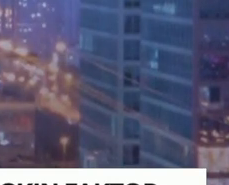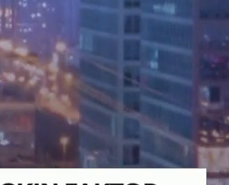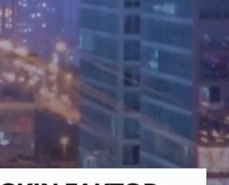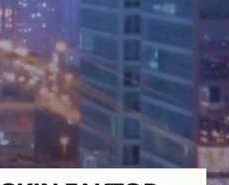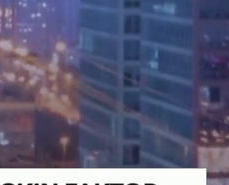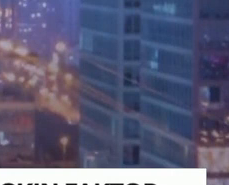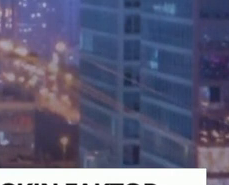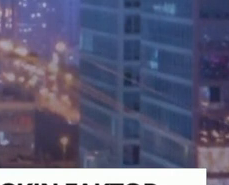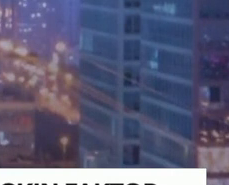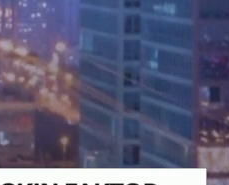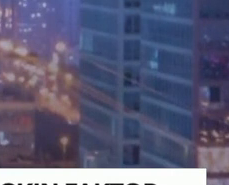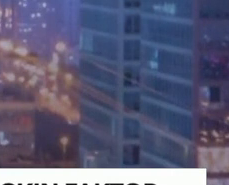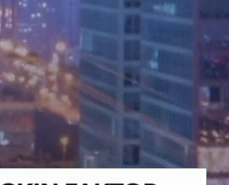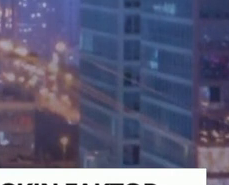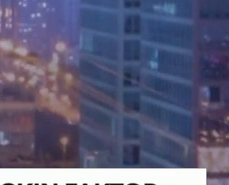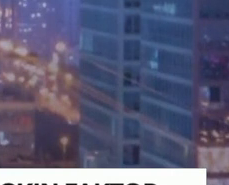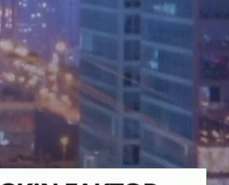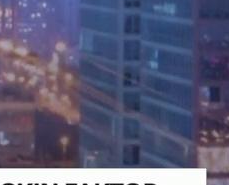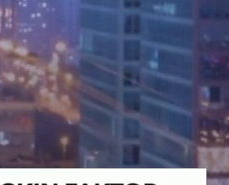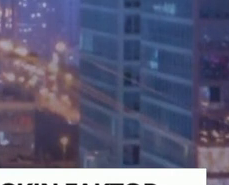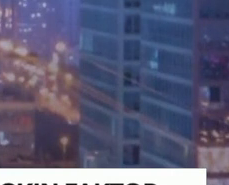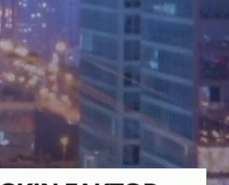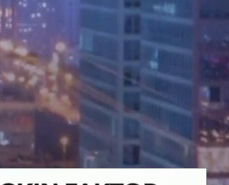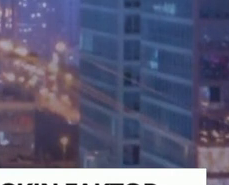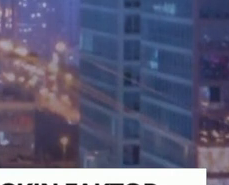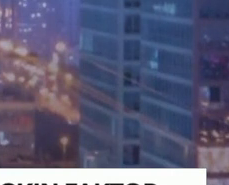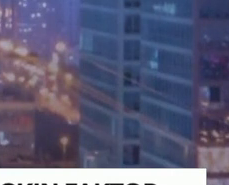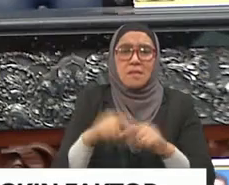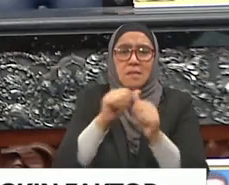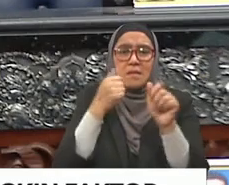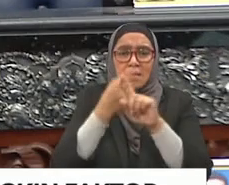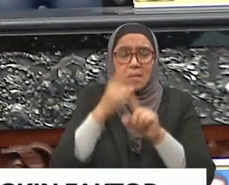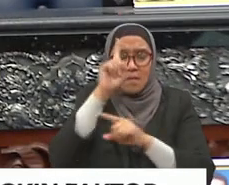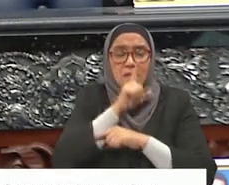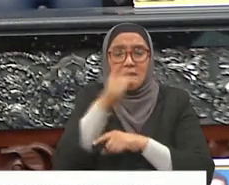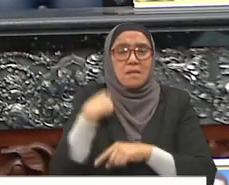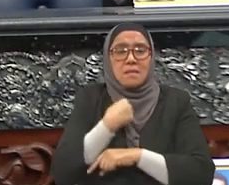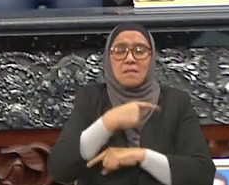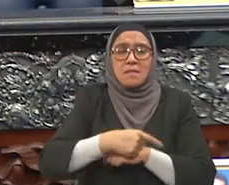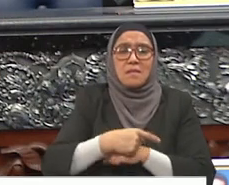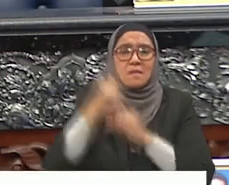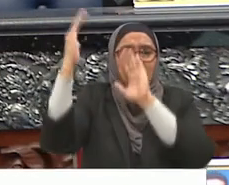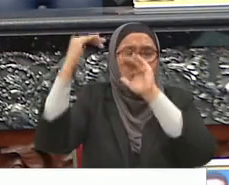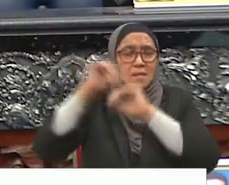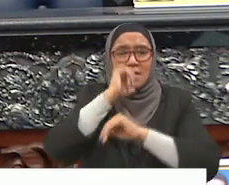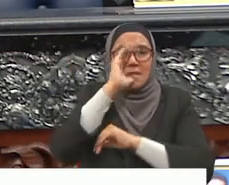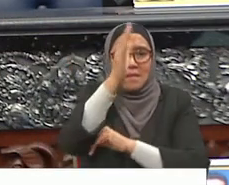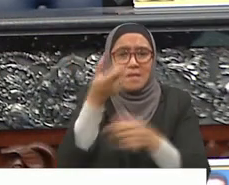meneliti semua aspek termasuk ancaman varian. Apabila kita melihat kepada Sarawak, ada